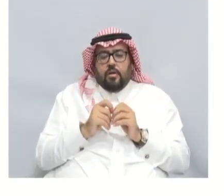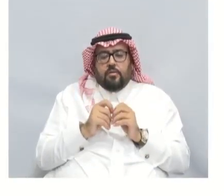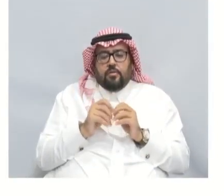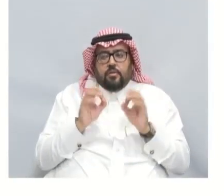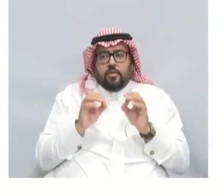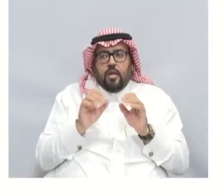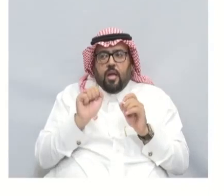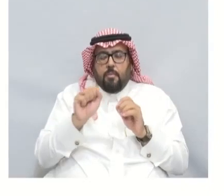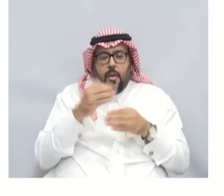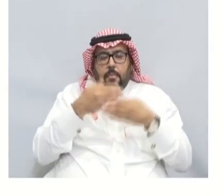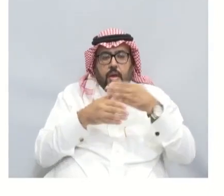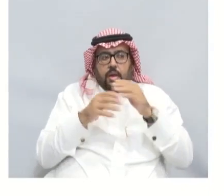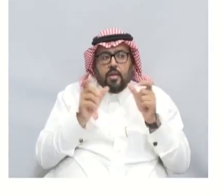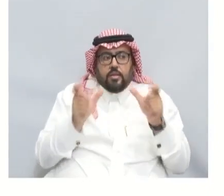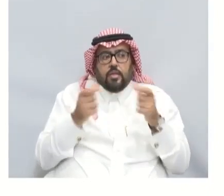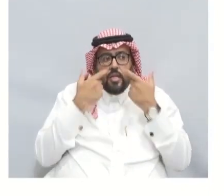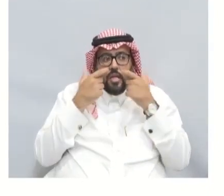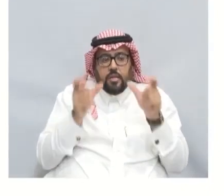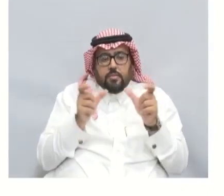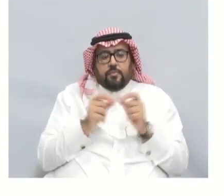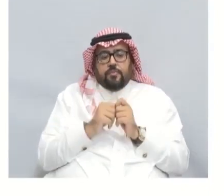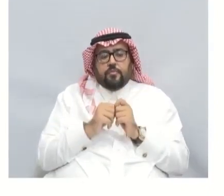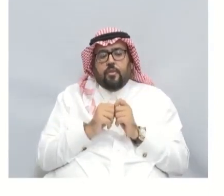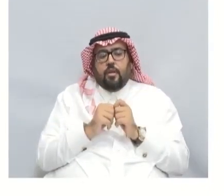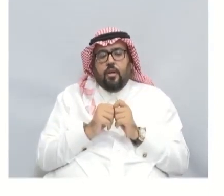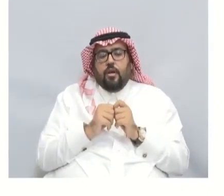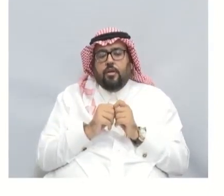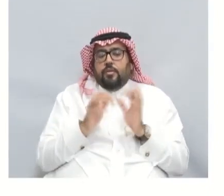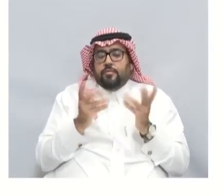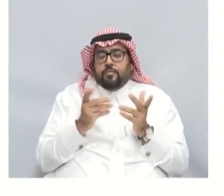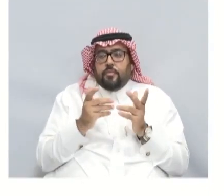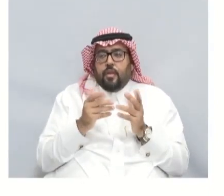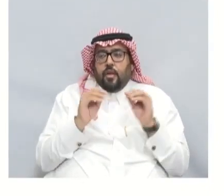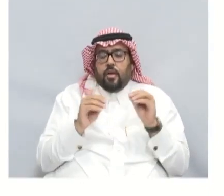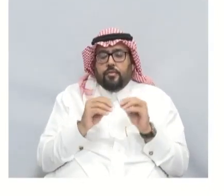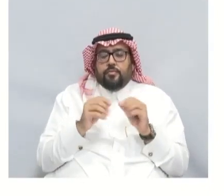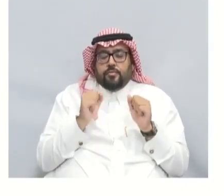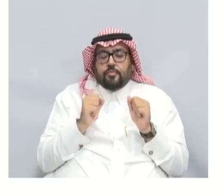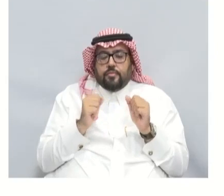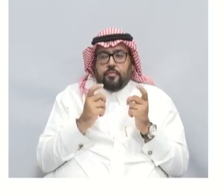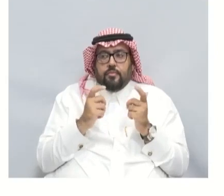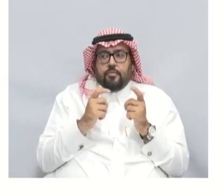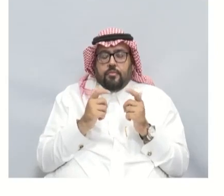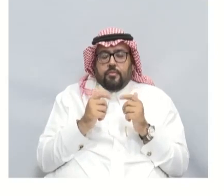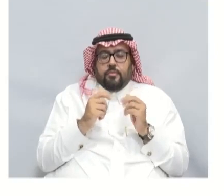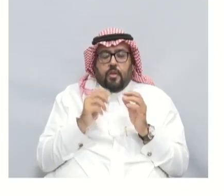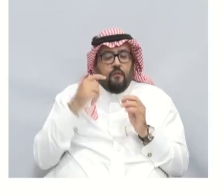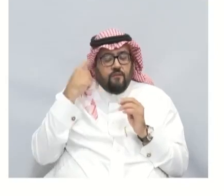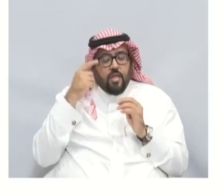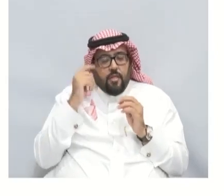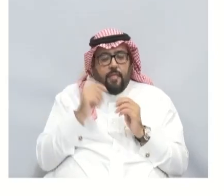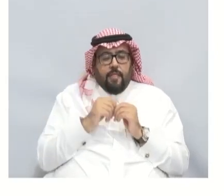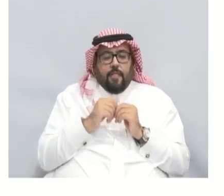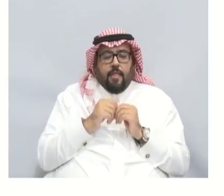نستخدمها لتحسين المباني، نجعلها مباني آمنة، ها. أين نستخدمها أكثر شيء؟ فكروا،